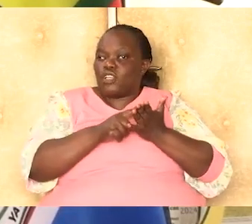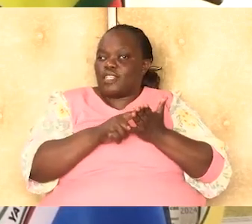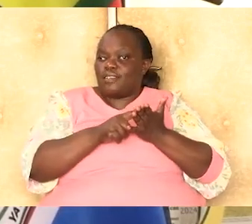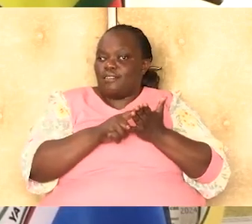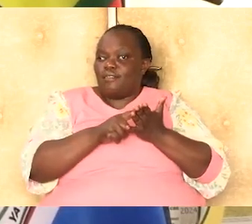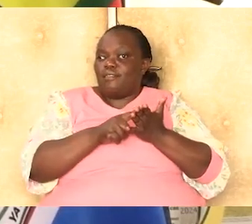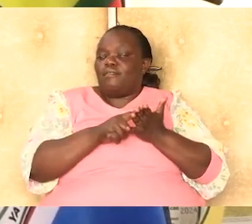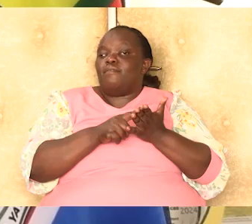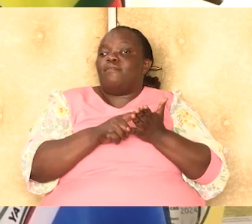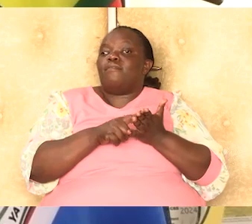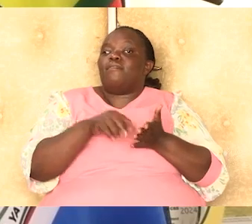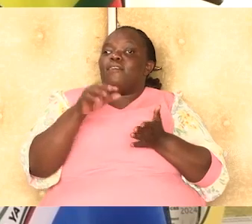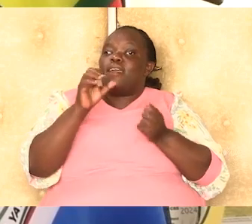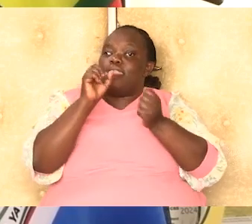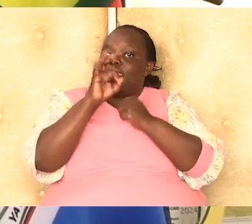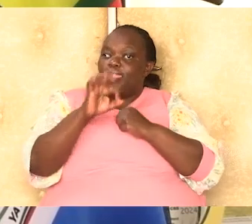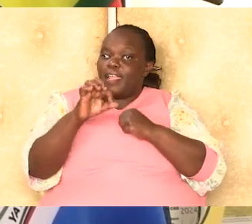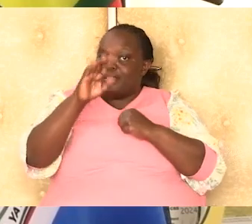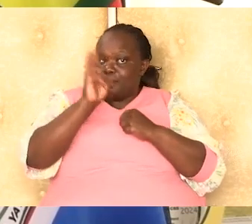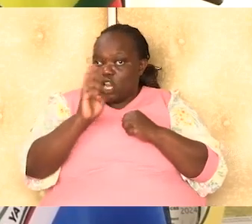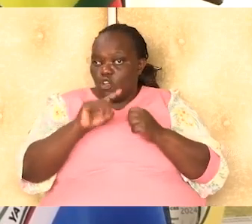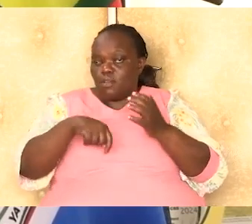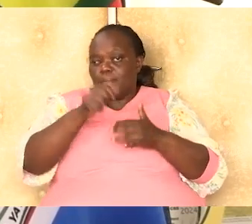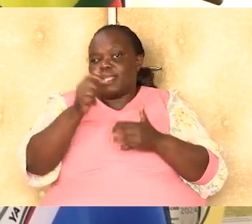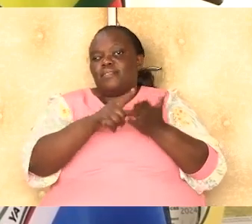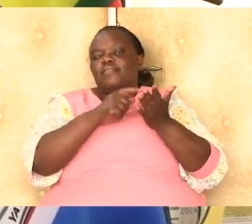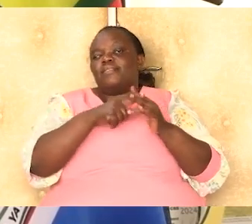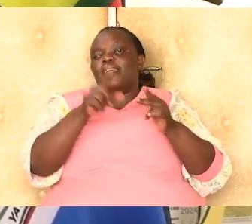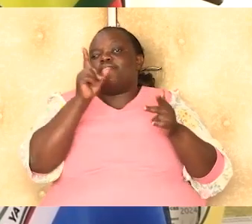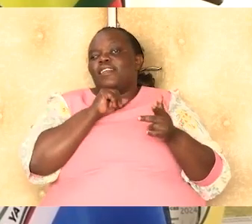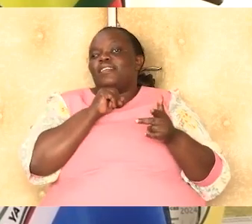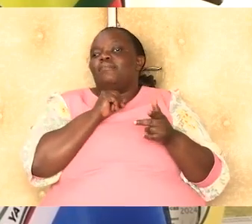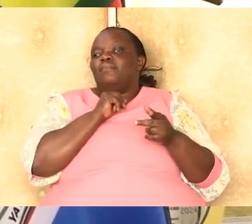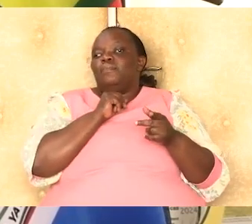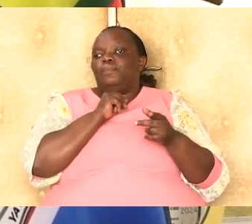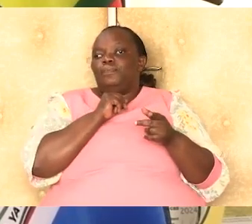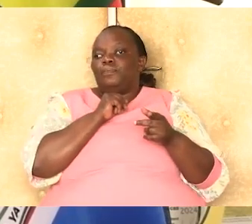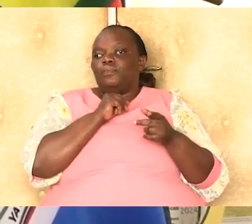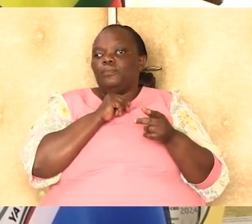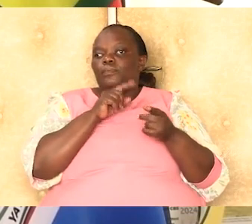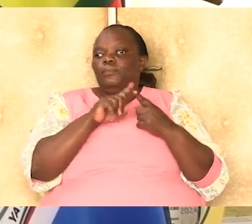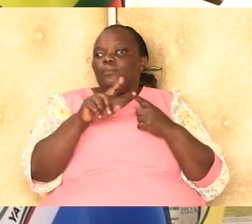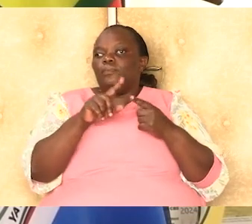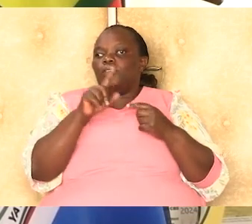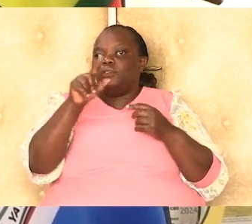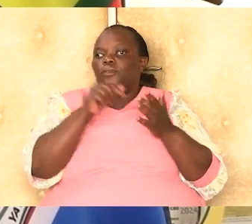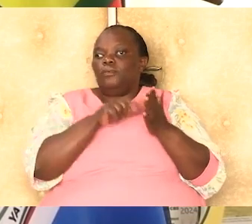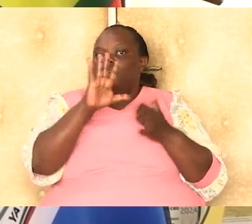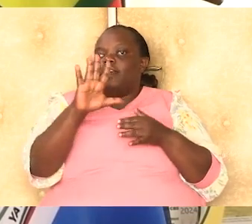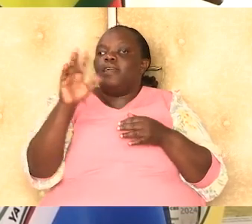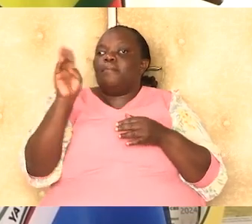elfu milioni 30 tutailipa na tumiaanza kulipa kwa shilingi milioni moja nukta tano